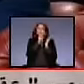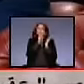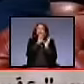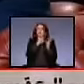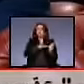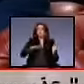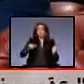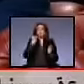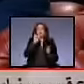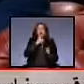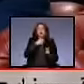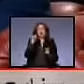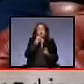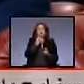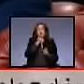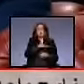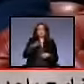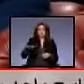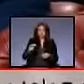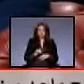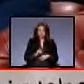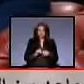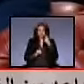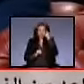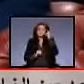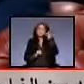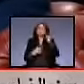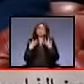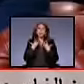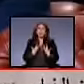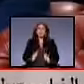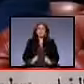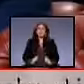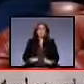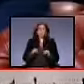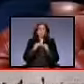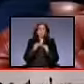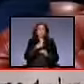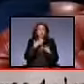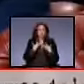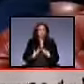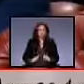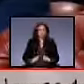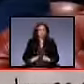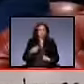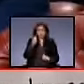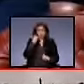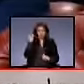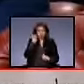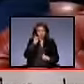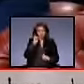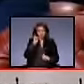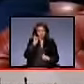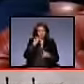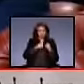شعورك بالامان مصدره ايه؟ يعني في انسان دايما يشعر ان مصدر الامان بالنسبه له فلوس يبقى عنده فلوس كتير في البنك. في حد تاني يقول